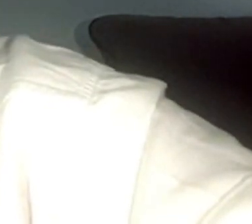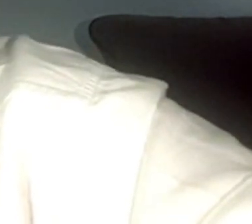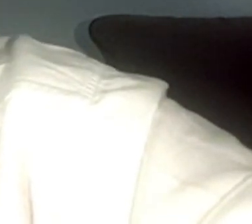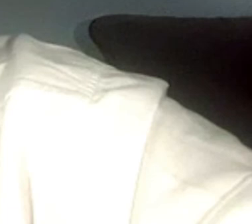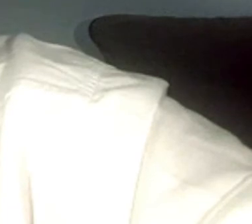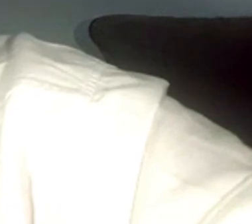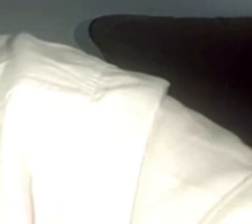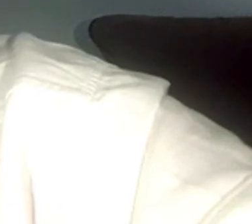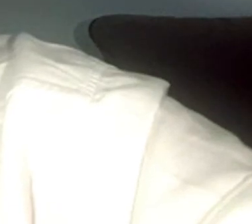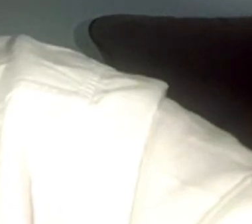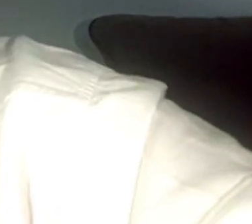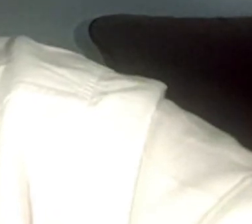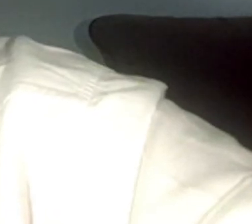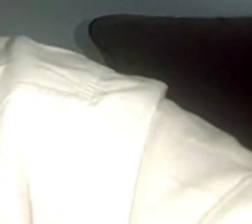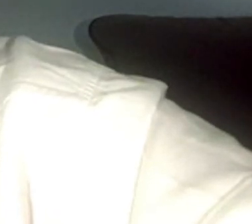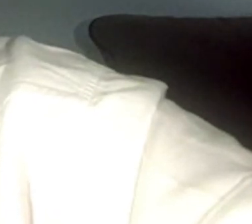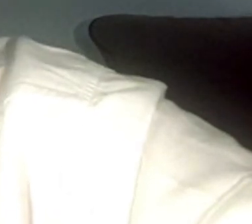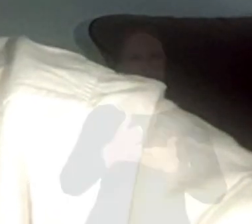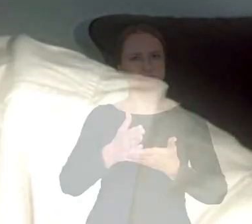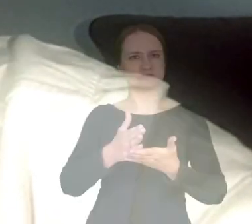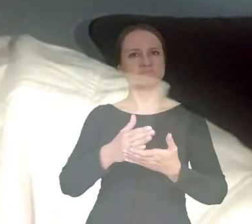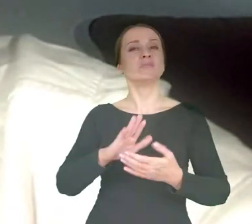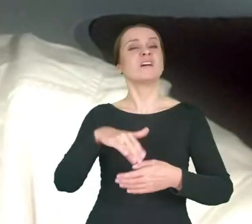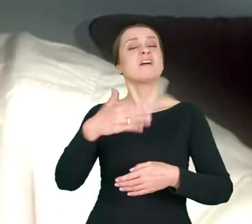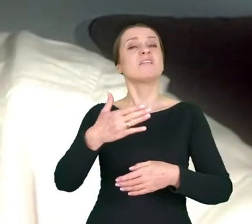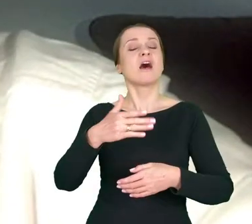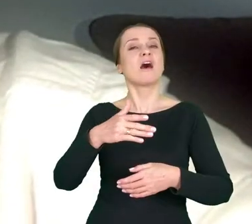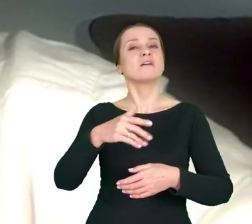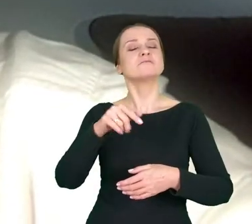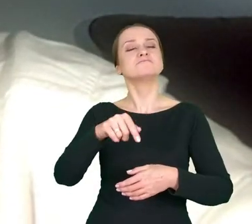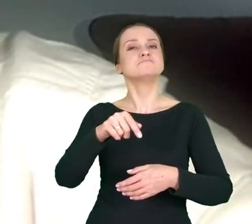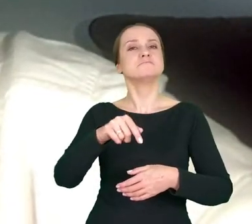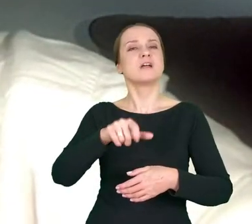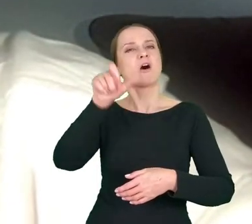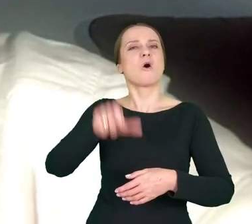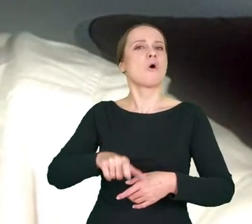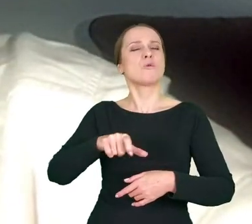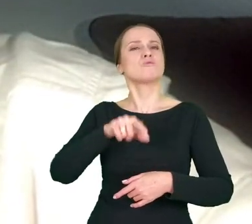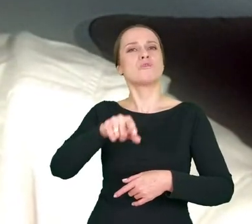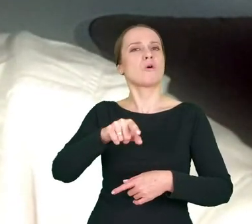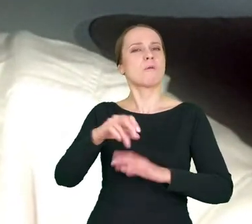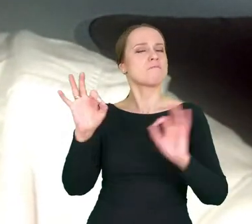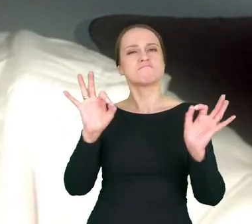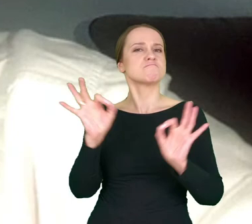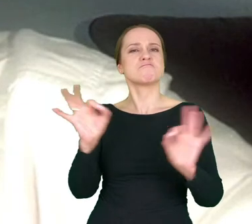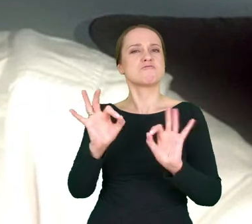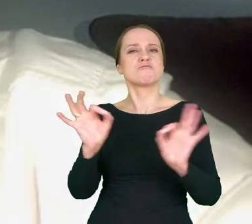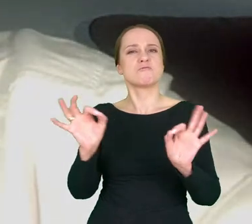Dać ją katu.